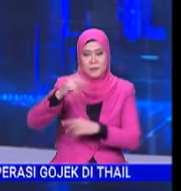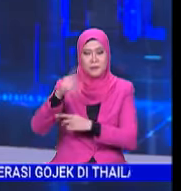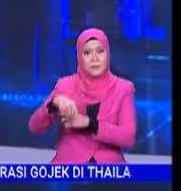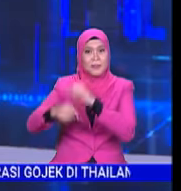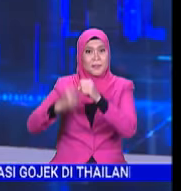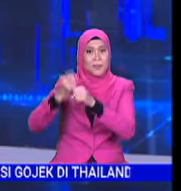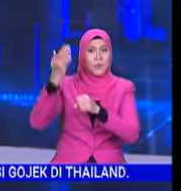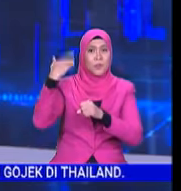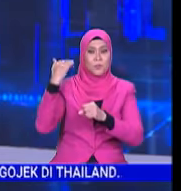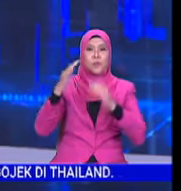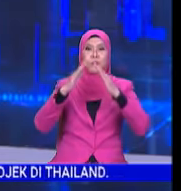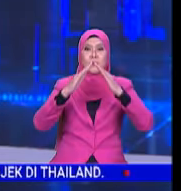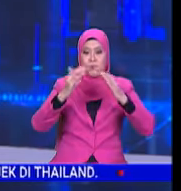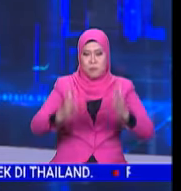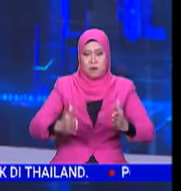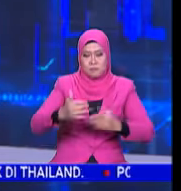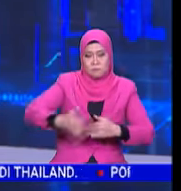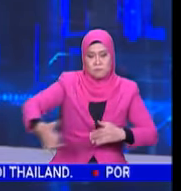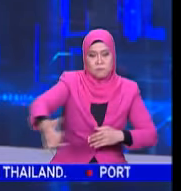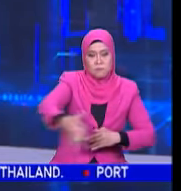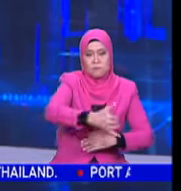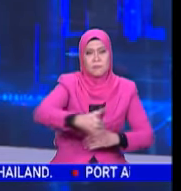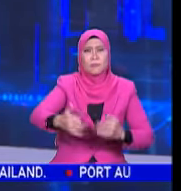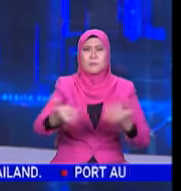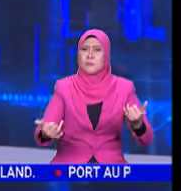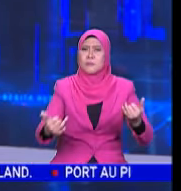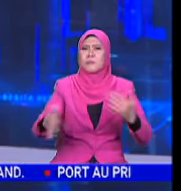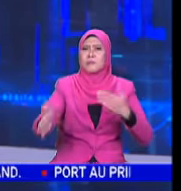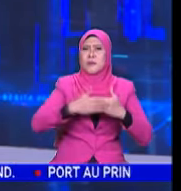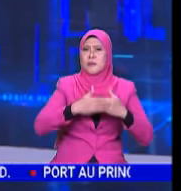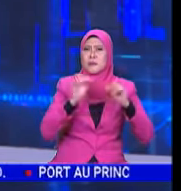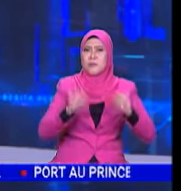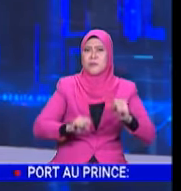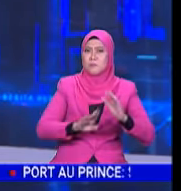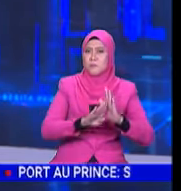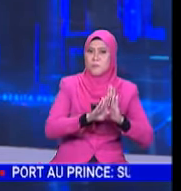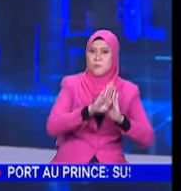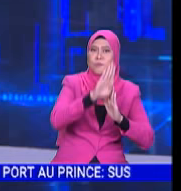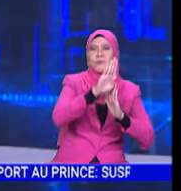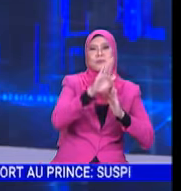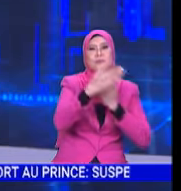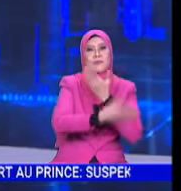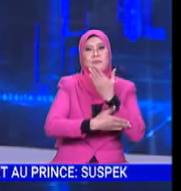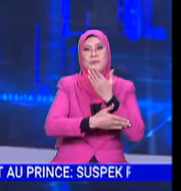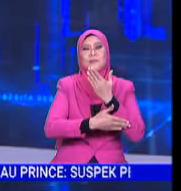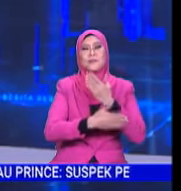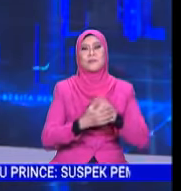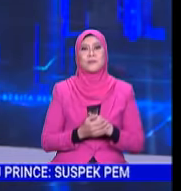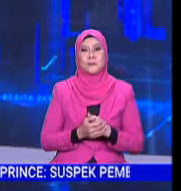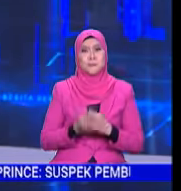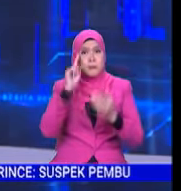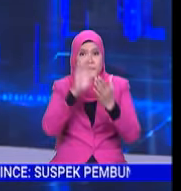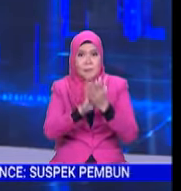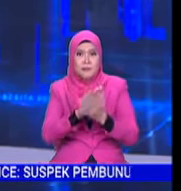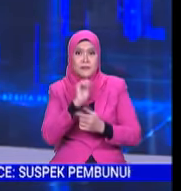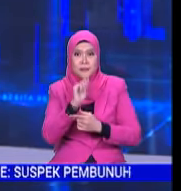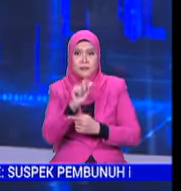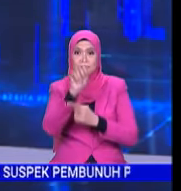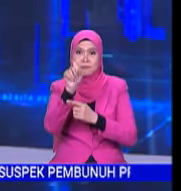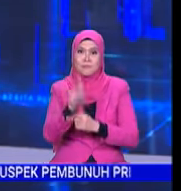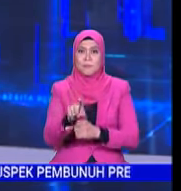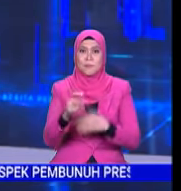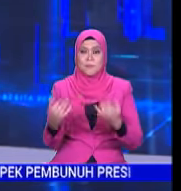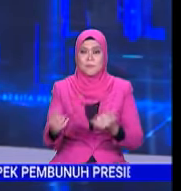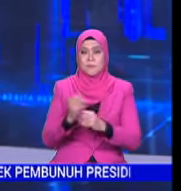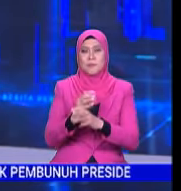lalu, golongan gelandangan ibu kota kini mempunyai pilihan untuk kembali menyumbang kepada pembangunan negara. Percaya atau tidak, menerusi inisiatif